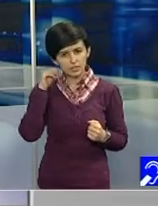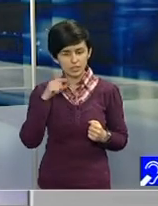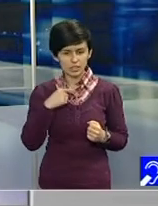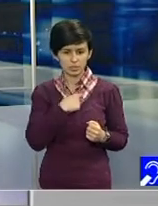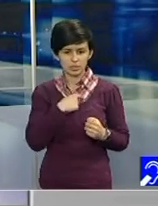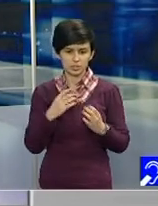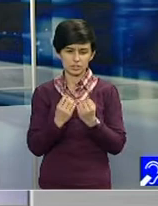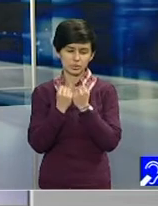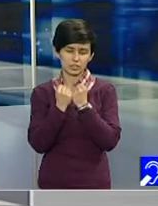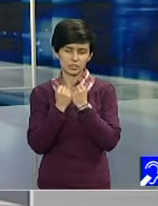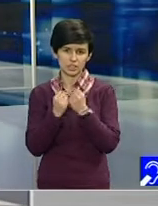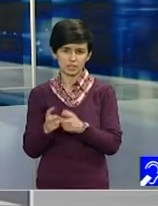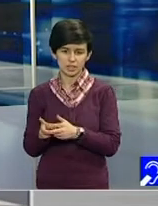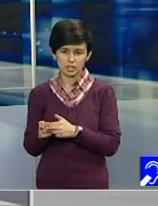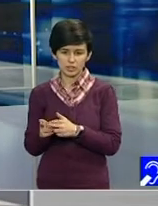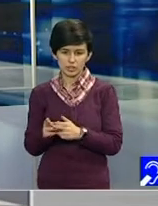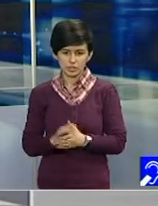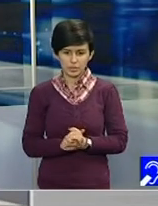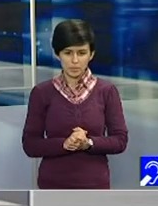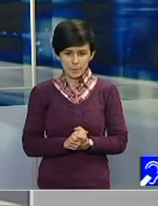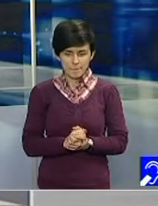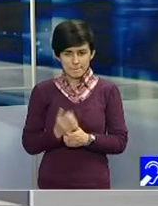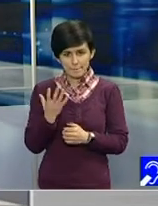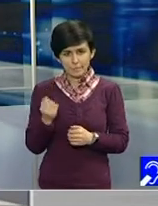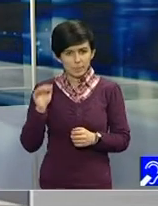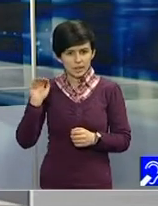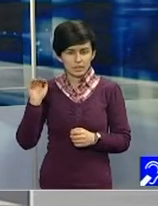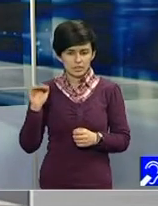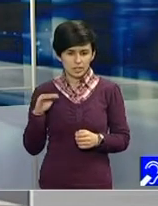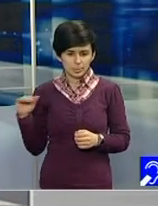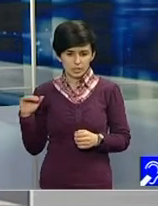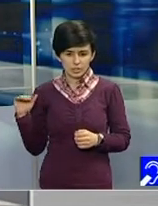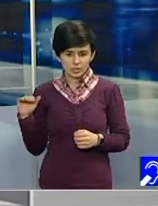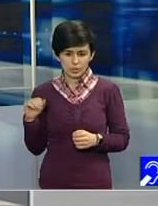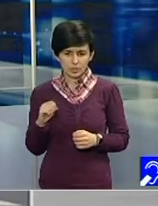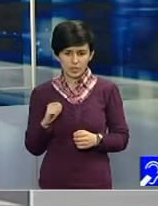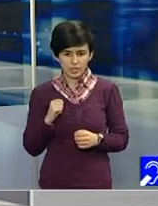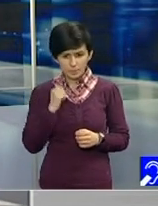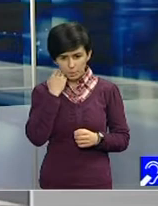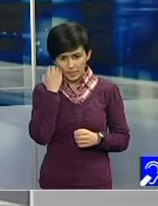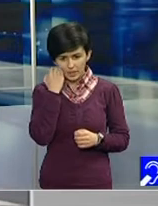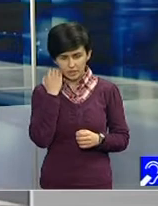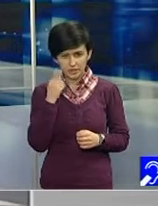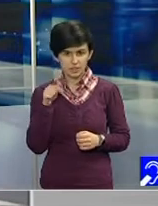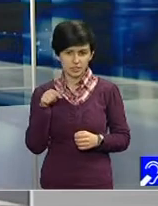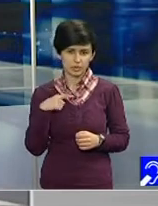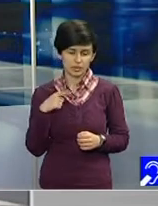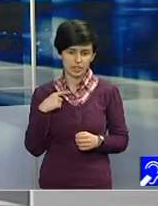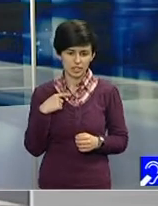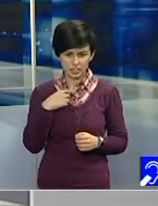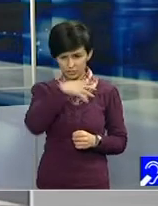sentință. Ce te întreabă, Emi, de obicei copilașii atunci când... Când ești leul curajos